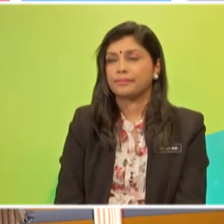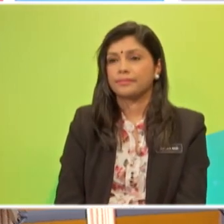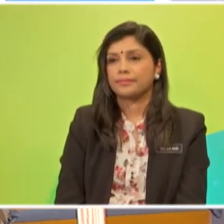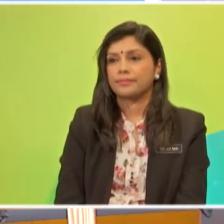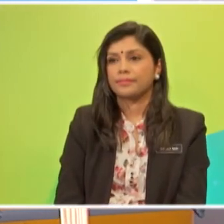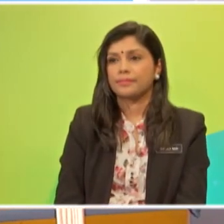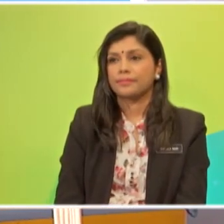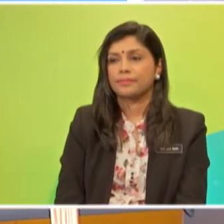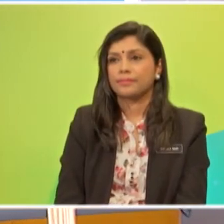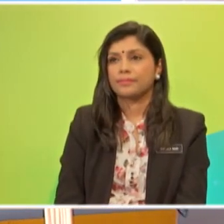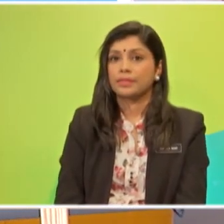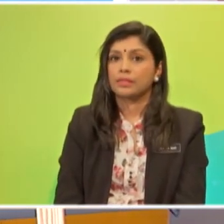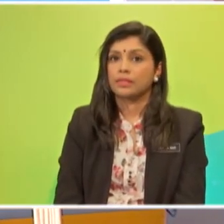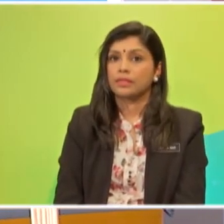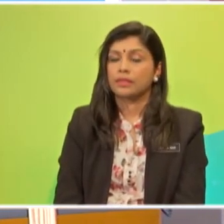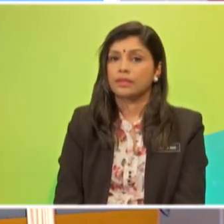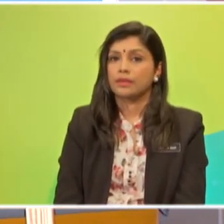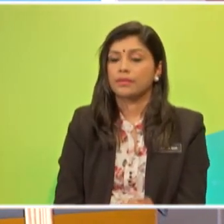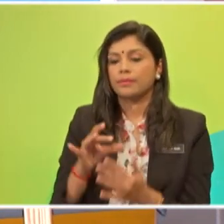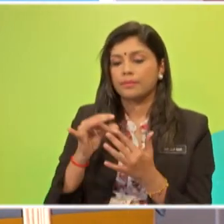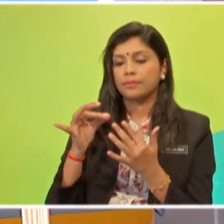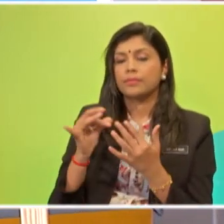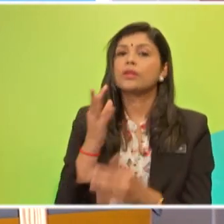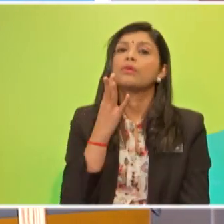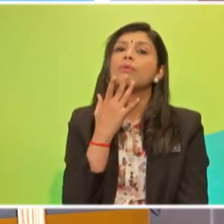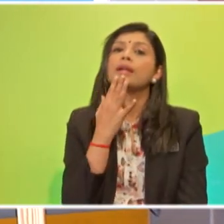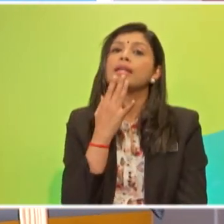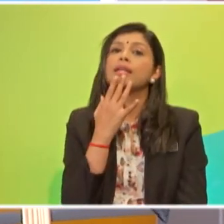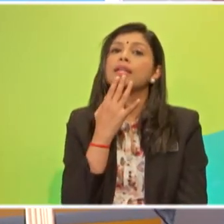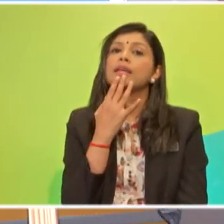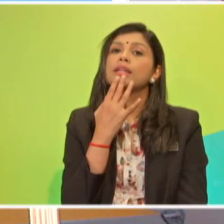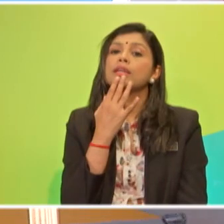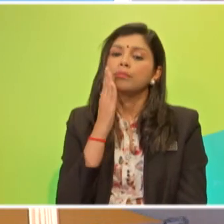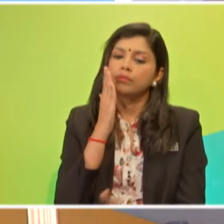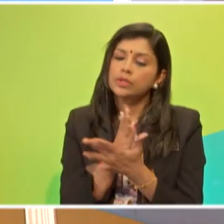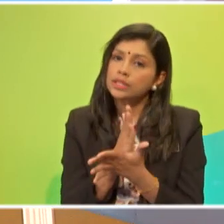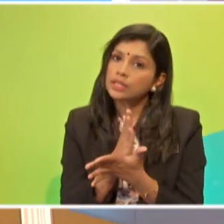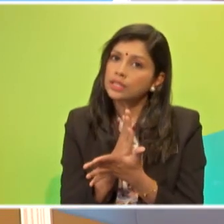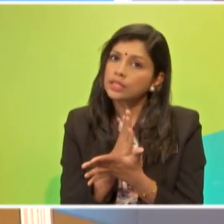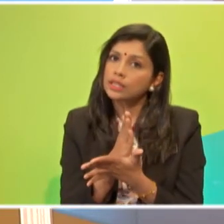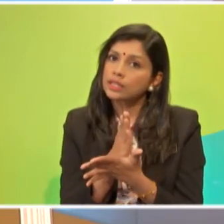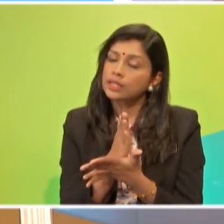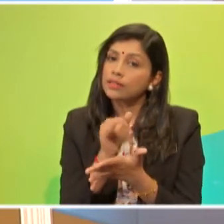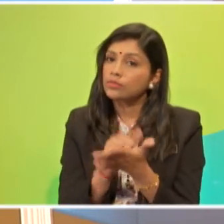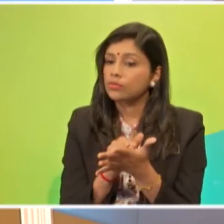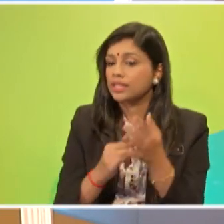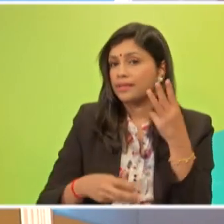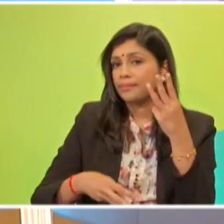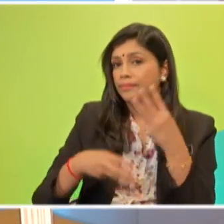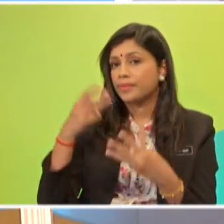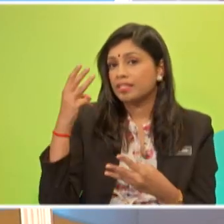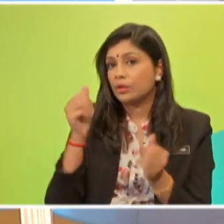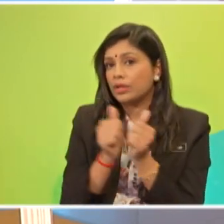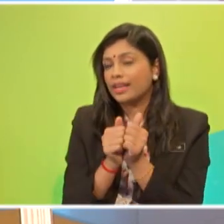akan pilih warna berdasarkan warna yang berhenti. Okey, dan kita akan padankan dengan nombor yang